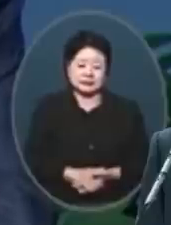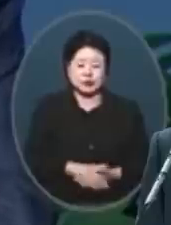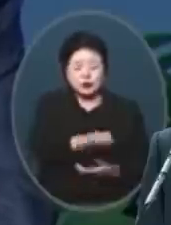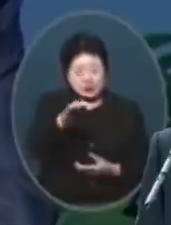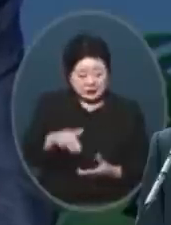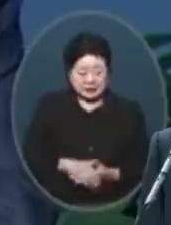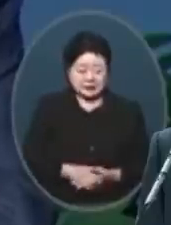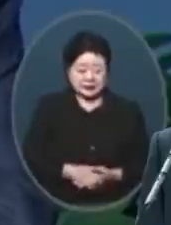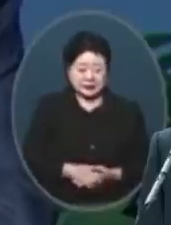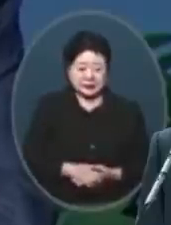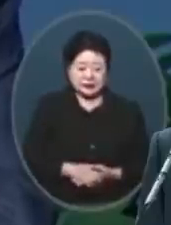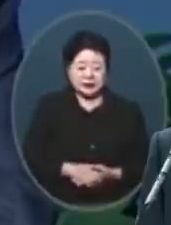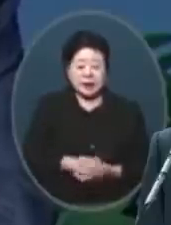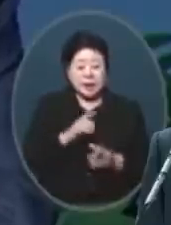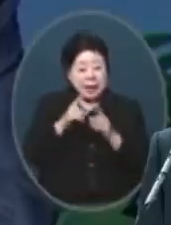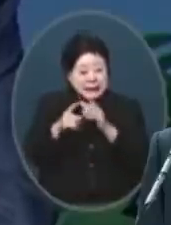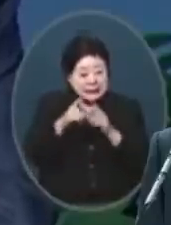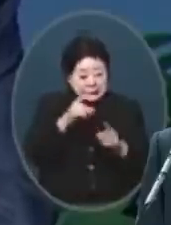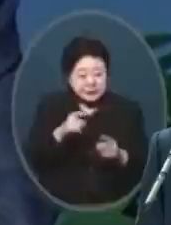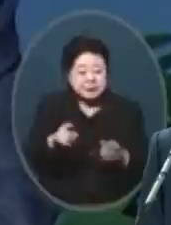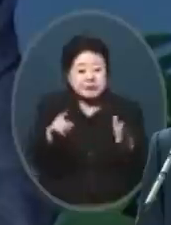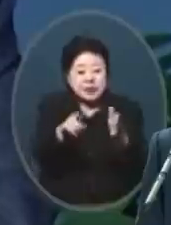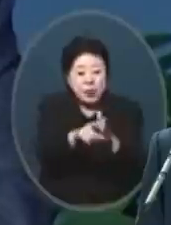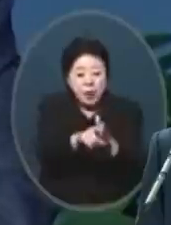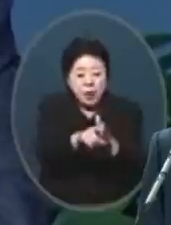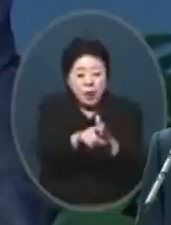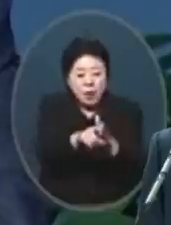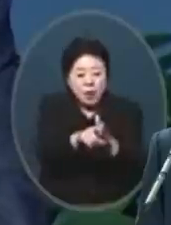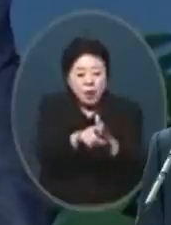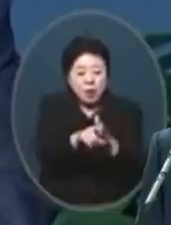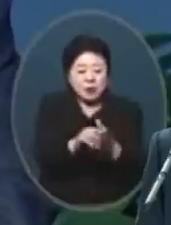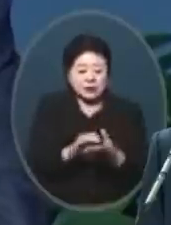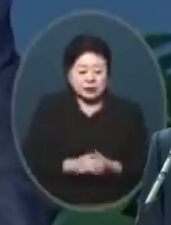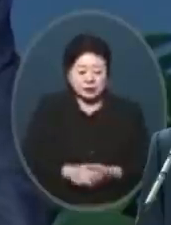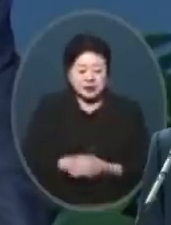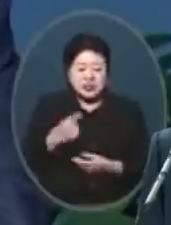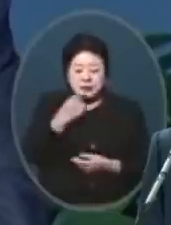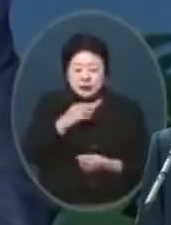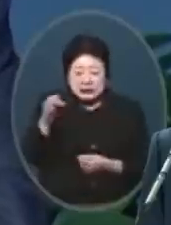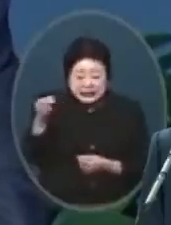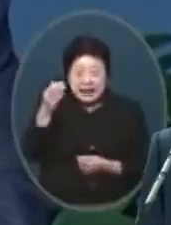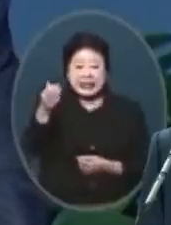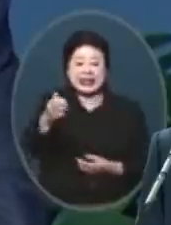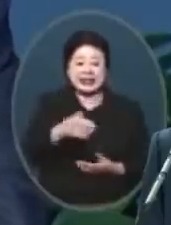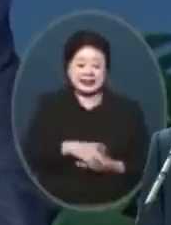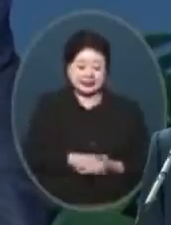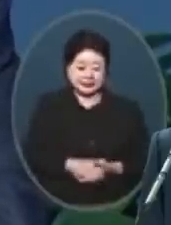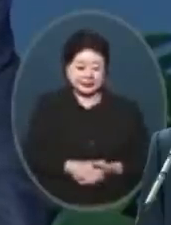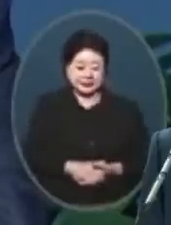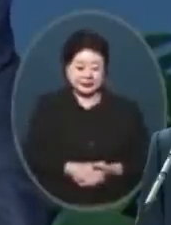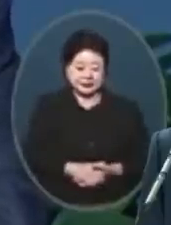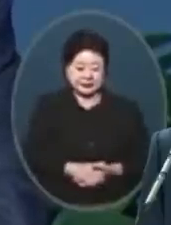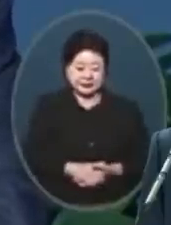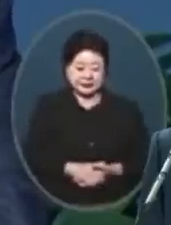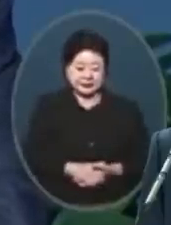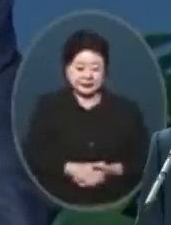우리는 이 말씀을 믿고 입으로 시인해야 되는 것입니다.